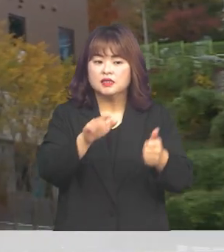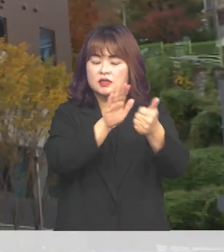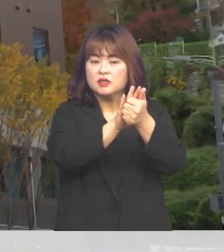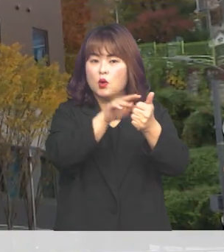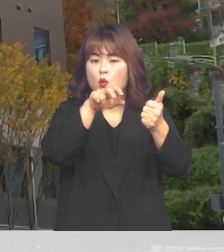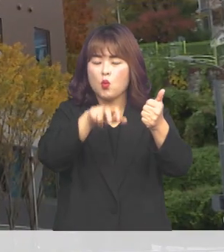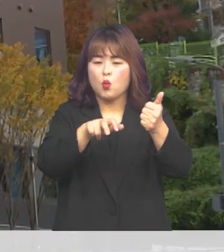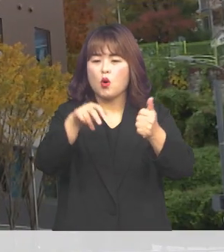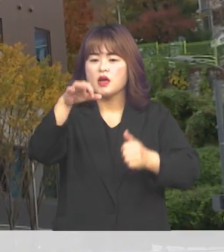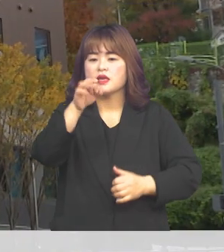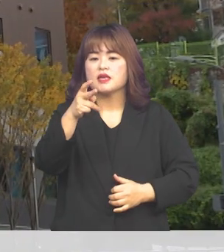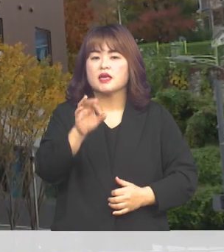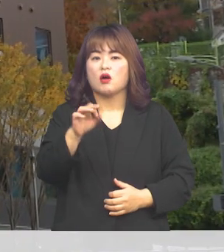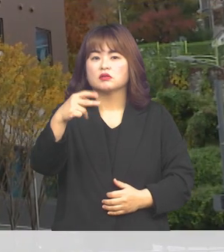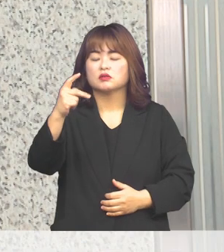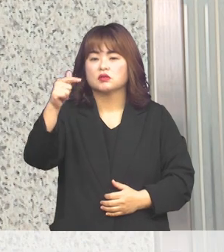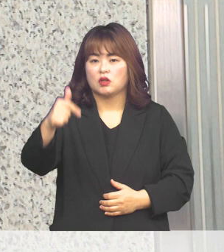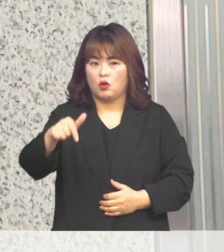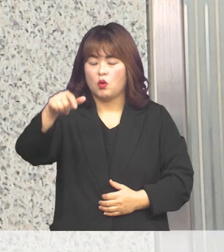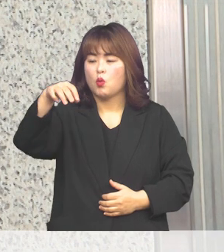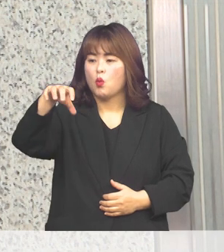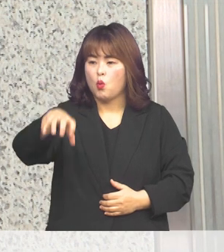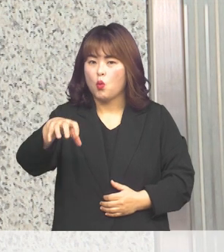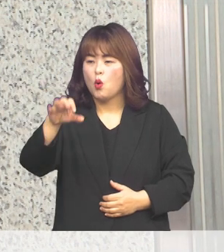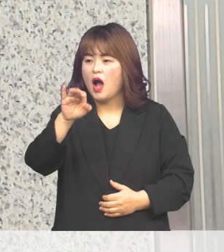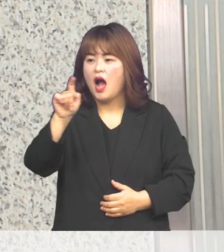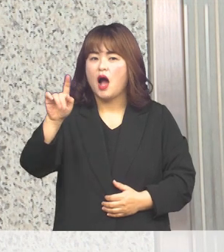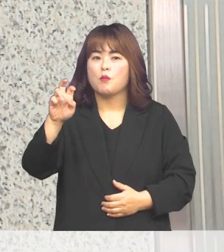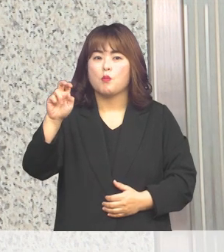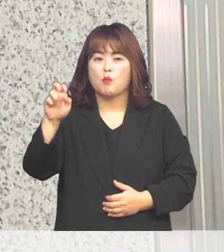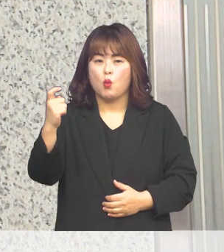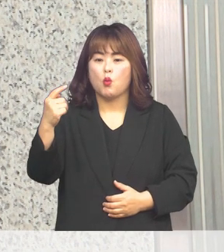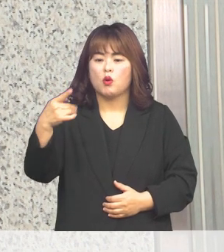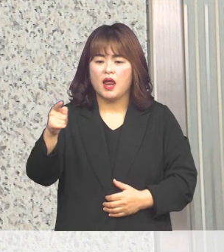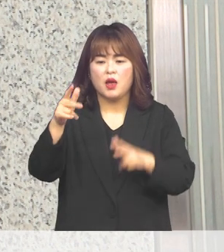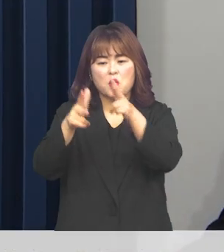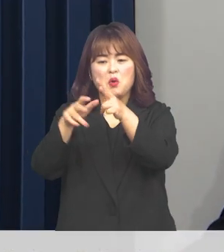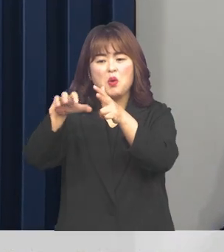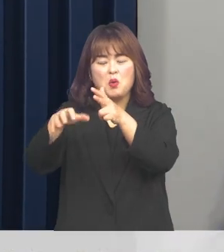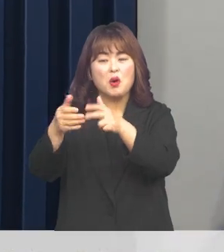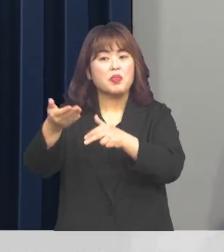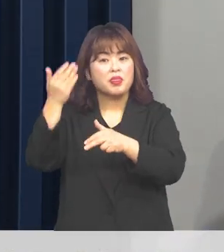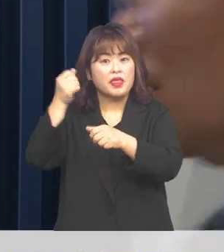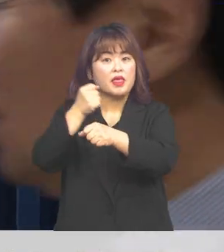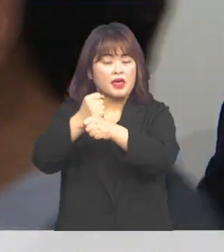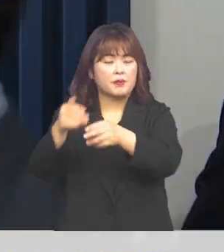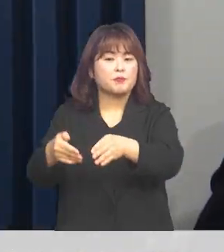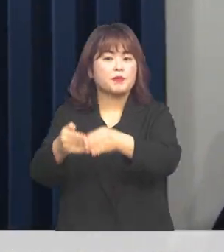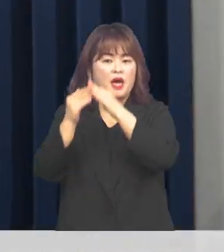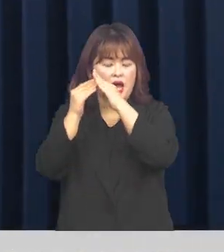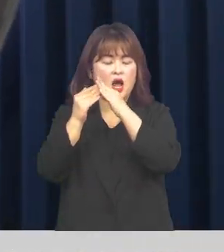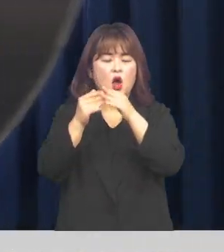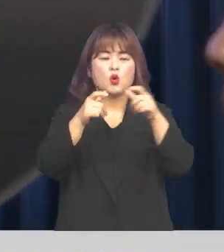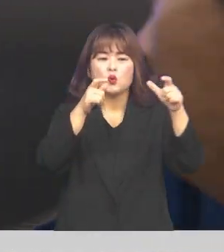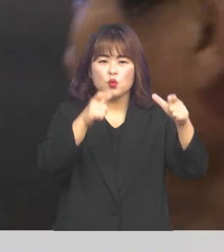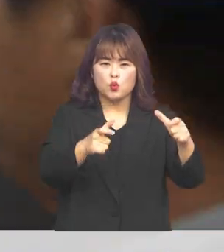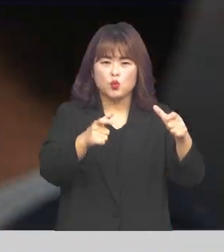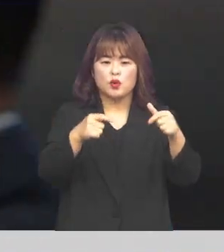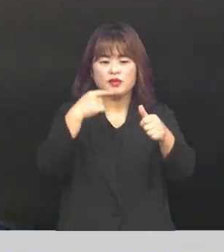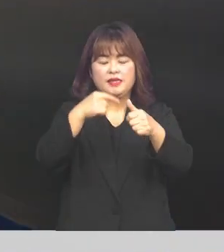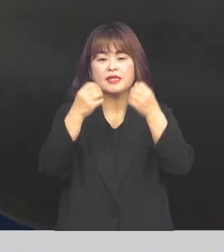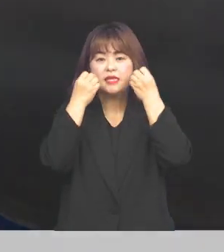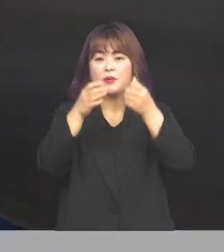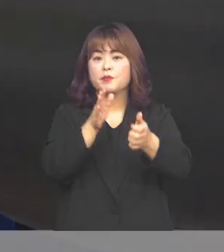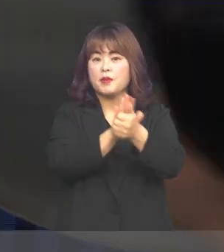스타트업 허브는 기흥구 영덕동 옛 아모레퍼시픽 공장 부지에 조성됐으며 창업 지원과 교육을 위한 다양한